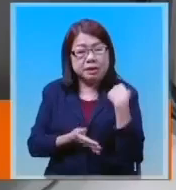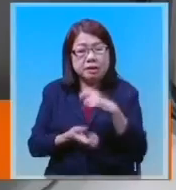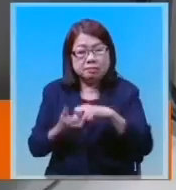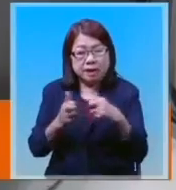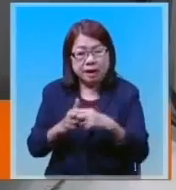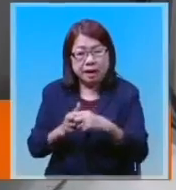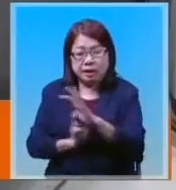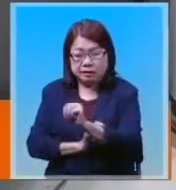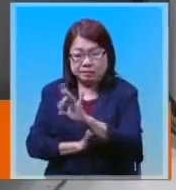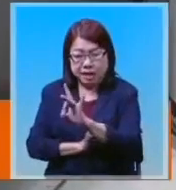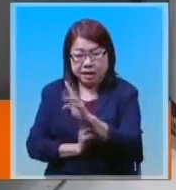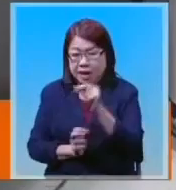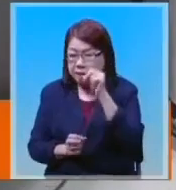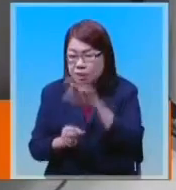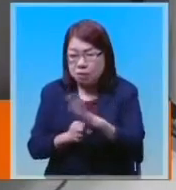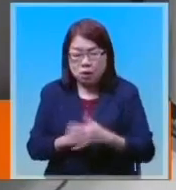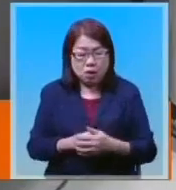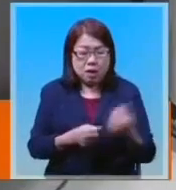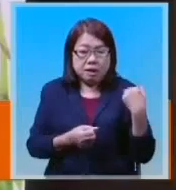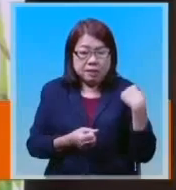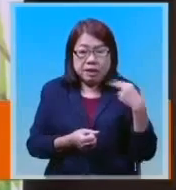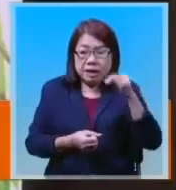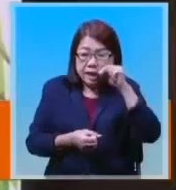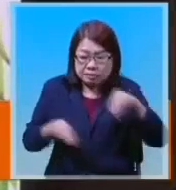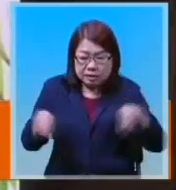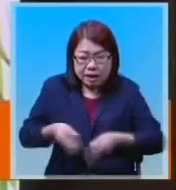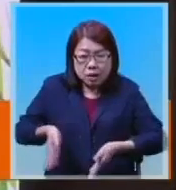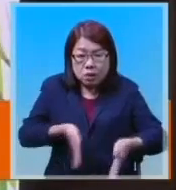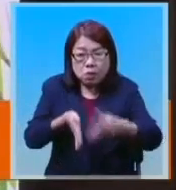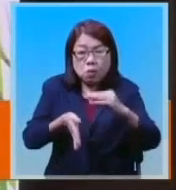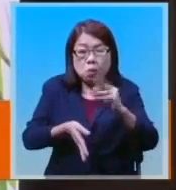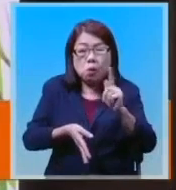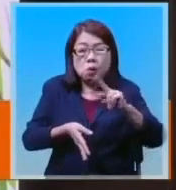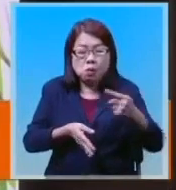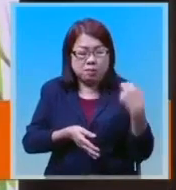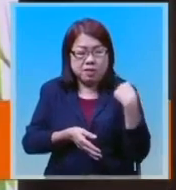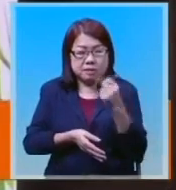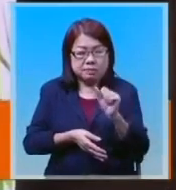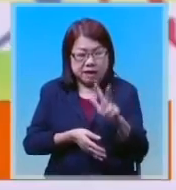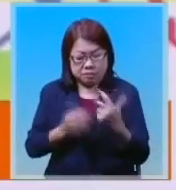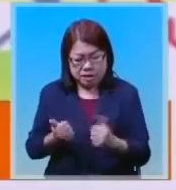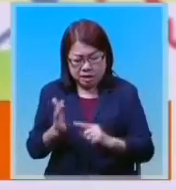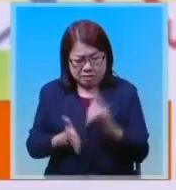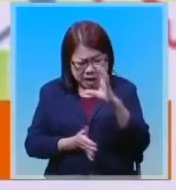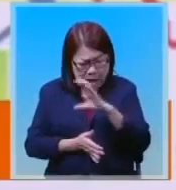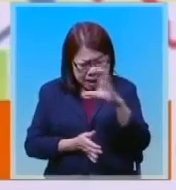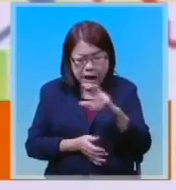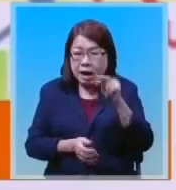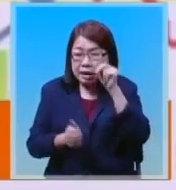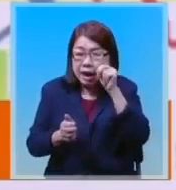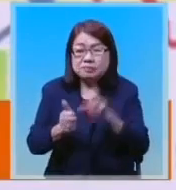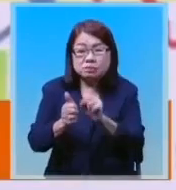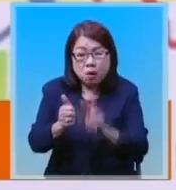48สาขาการประปาสาขาที่เสี่ยงขาดแคลนน้ำริมโขง13สาขาเบื้องต้นได้มีการจัดหาแหล่งน้ำสำรองและขุดเจาะน้ำบาด